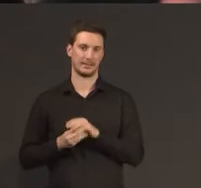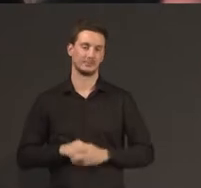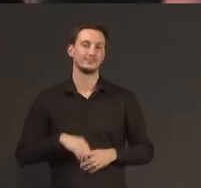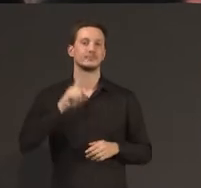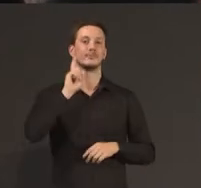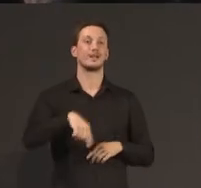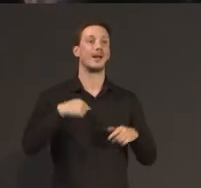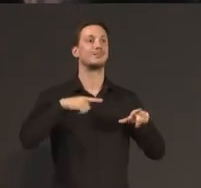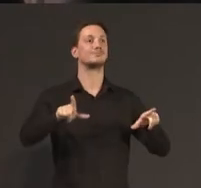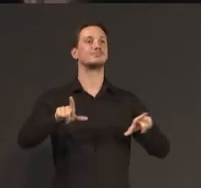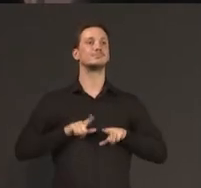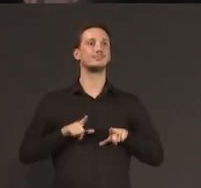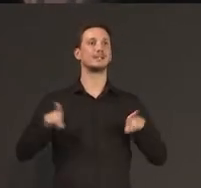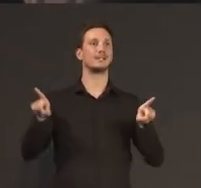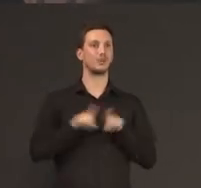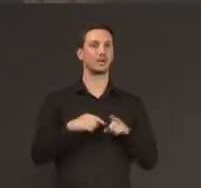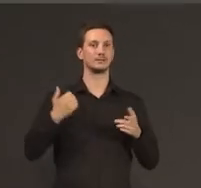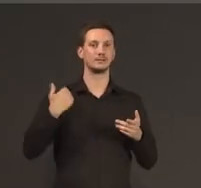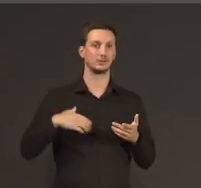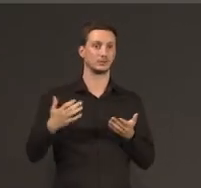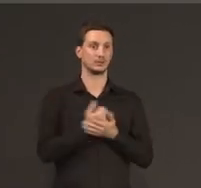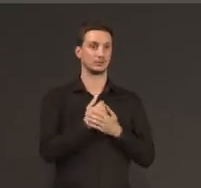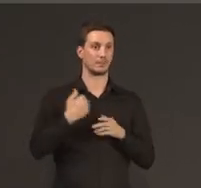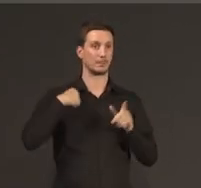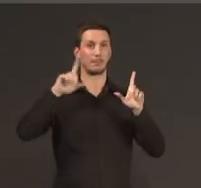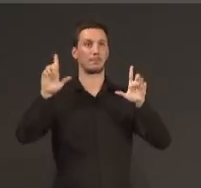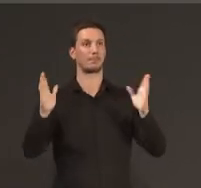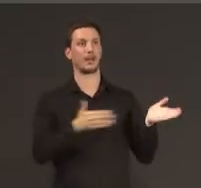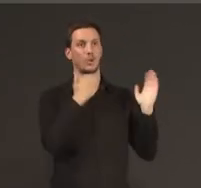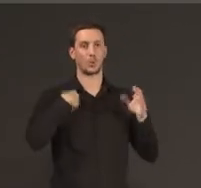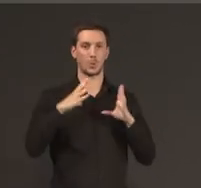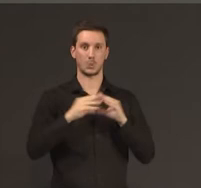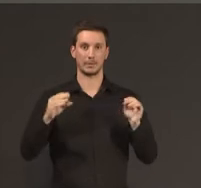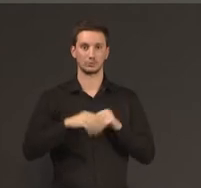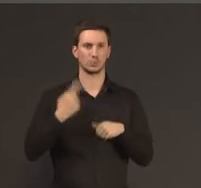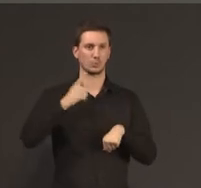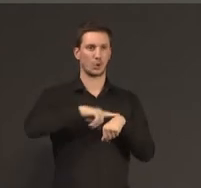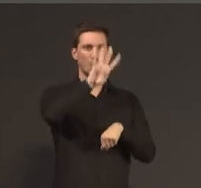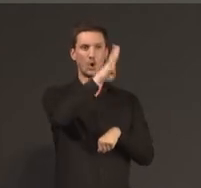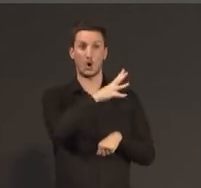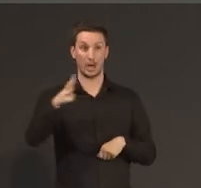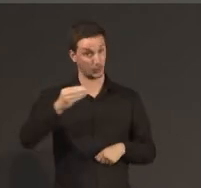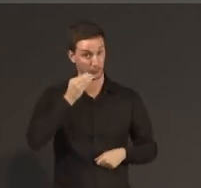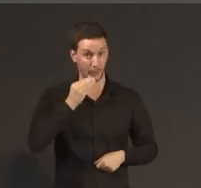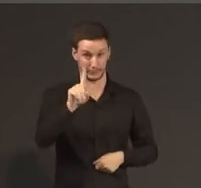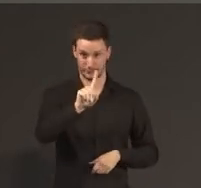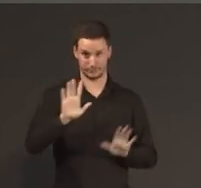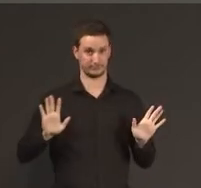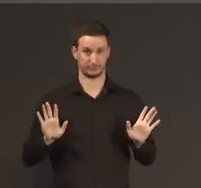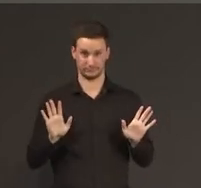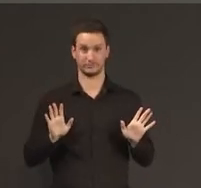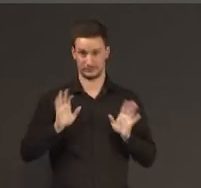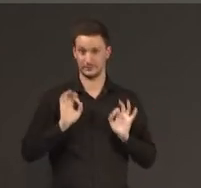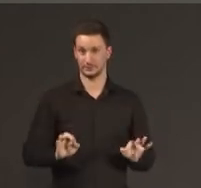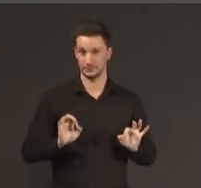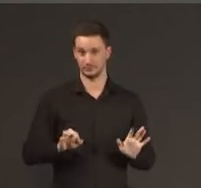Ens graduem tal com hem passat tot el nostre període universitari, amb un horari no gaire bo. I sí, de